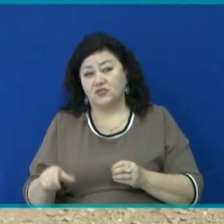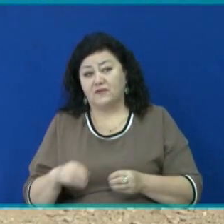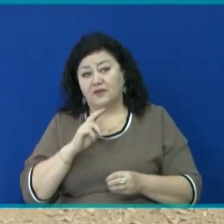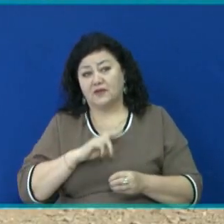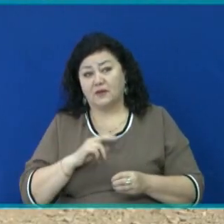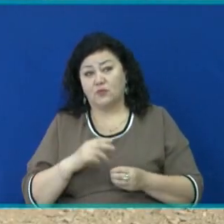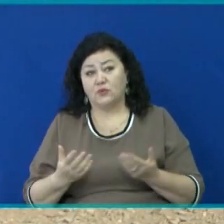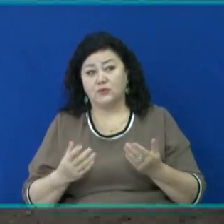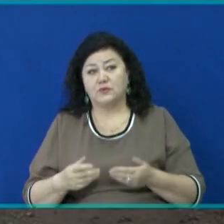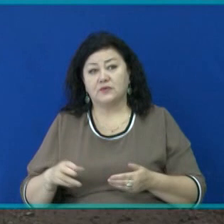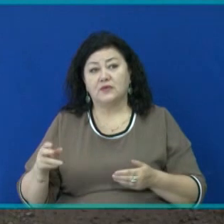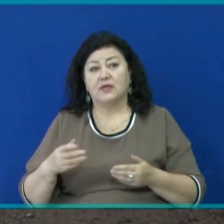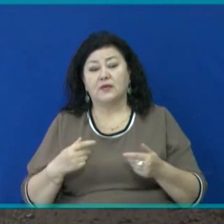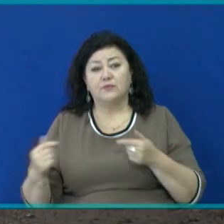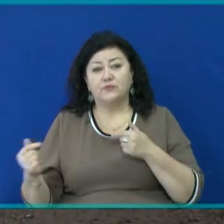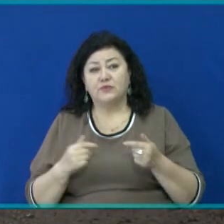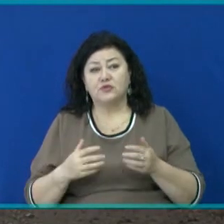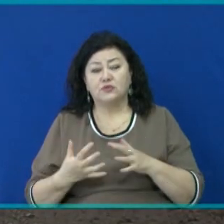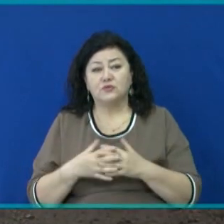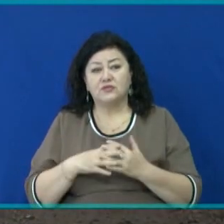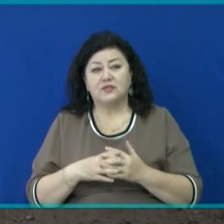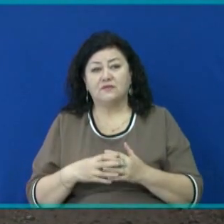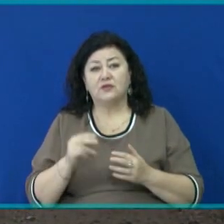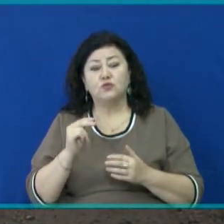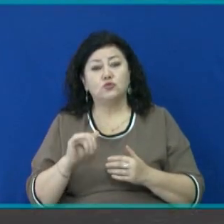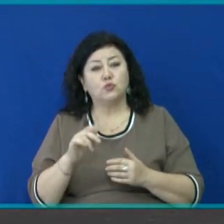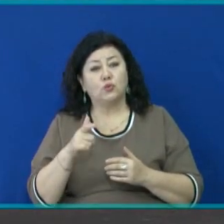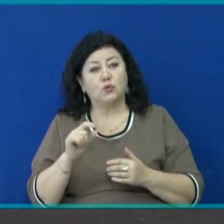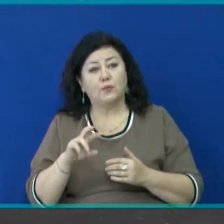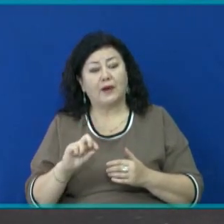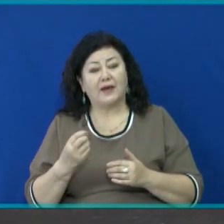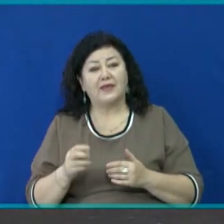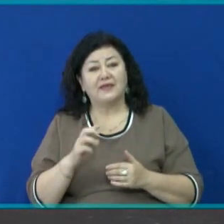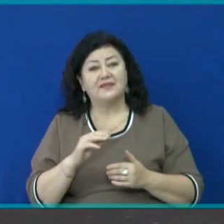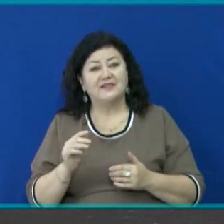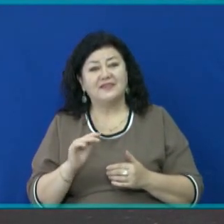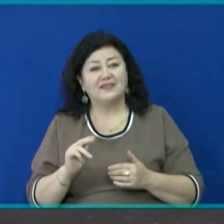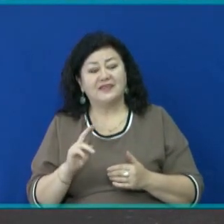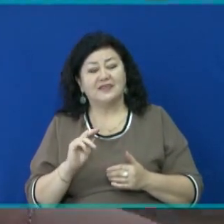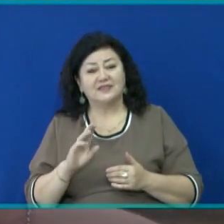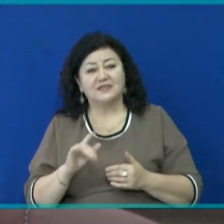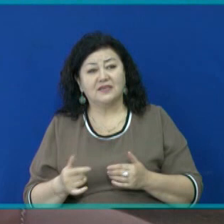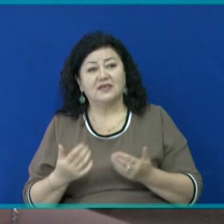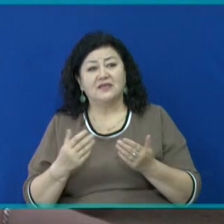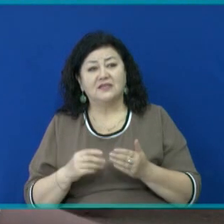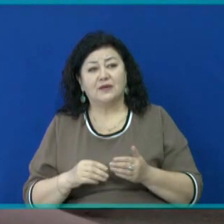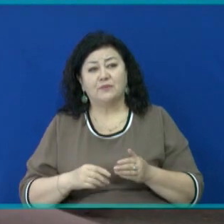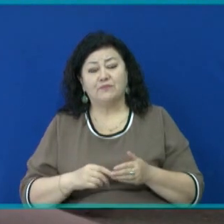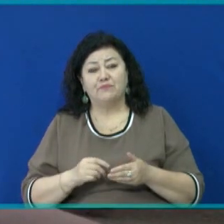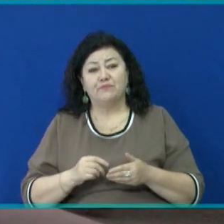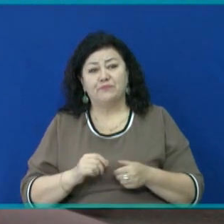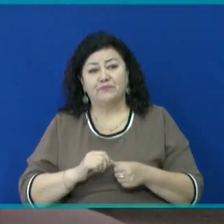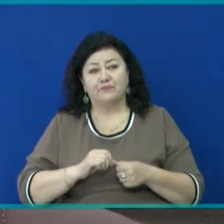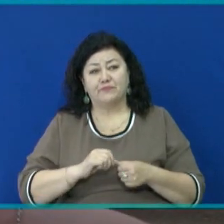басталыпты. Шұғылбай мен Теректі ауылының арасындағы 7 шақырым жолдың ені 6 метр, қалыңдығы 6 сантиметр.